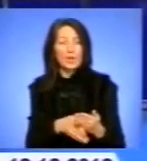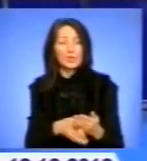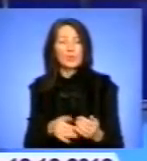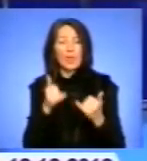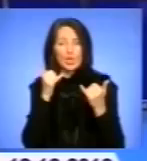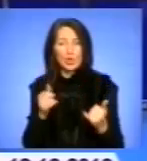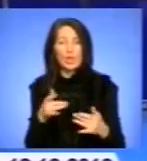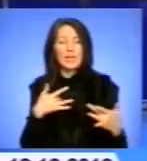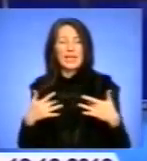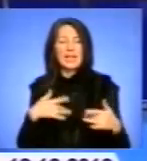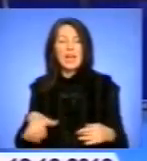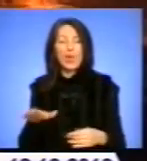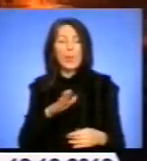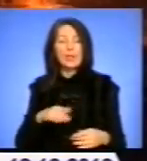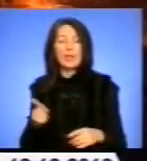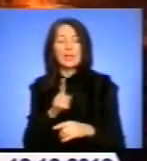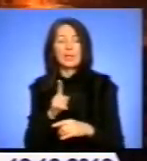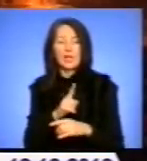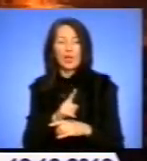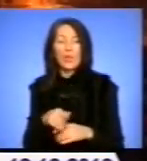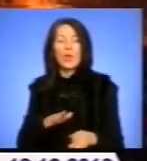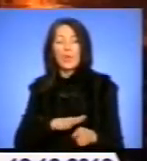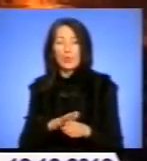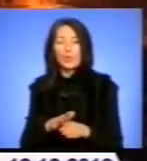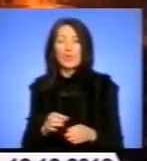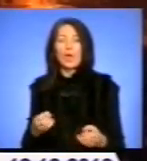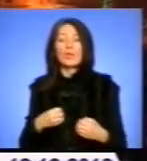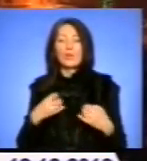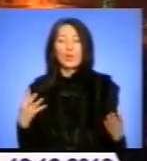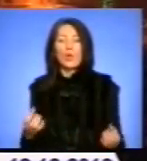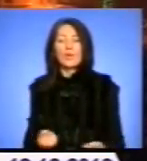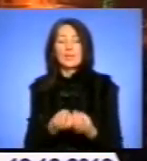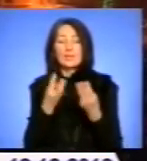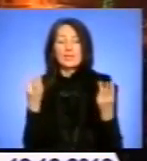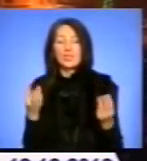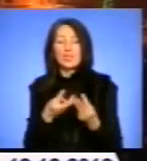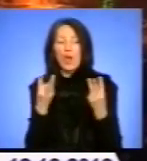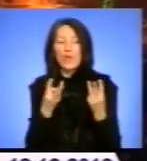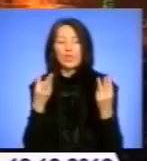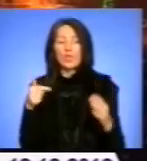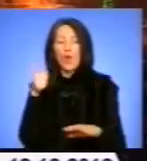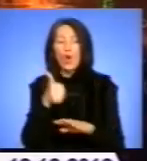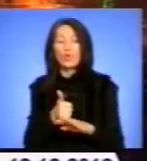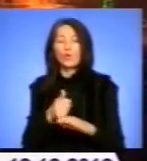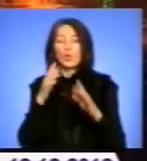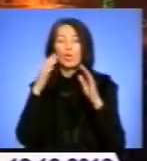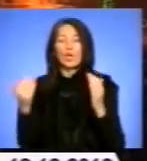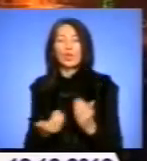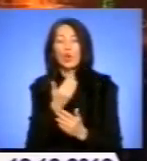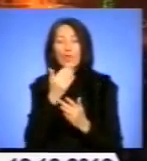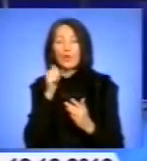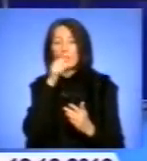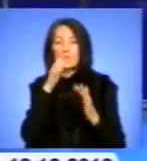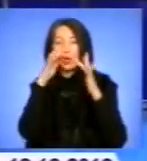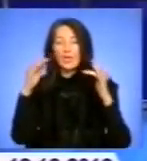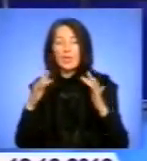Сьогодні на театральному майдані Тернополя відбулося урочисте засвідчення вогнів головної новорічної ялинки міста. Відбувся також